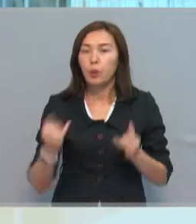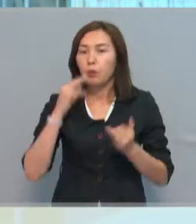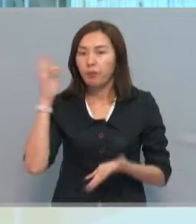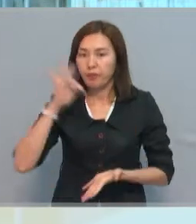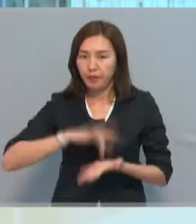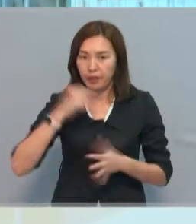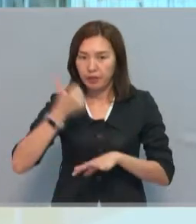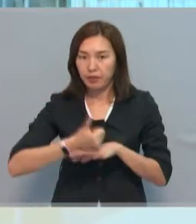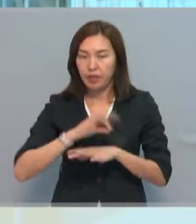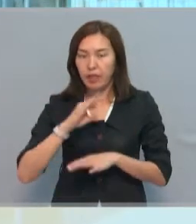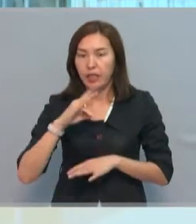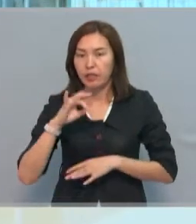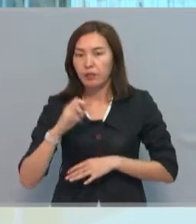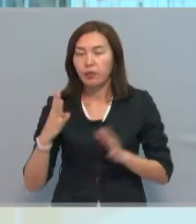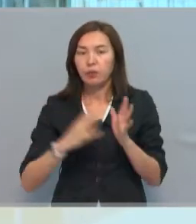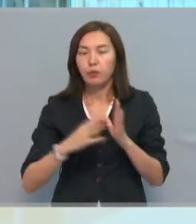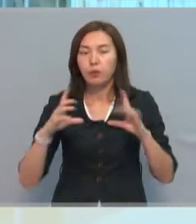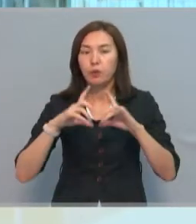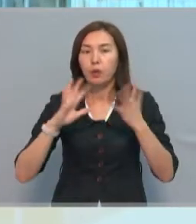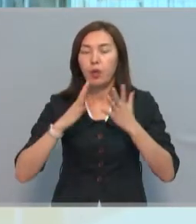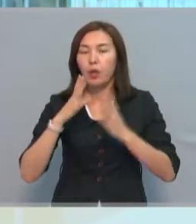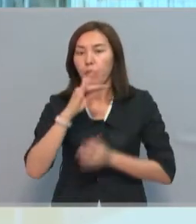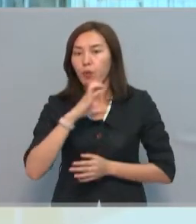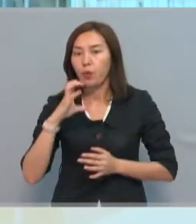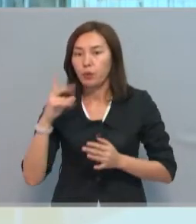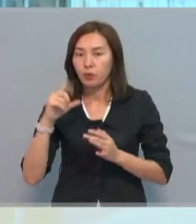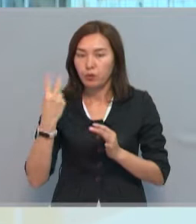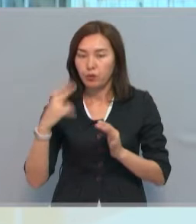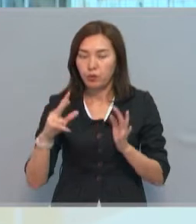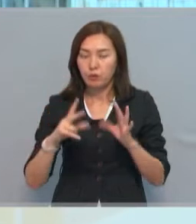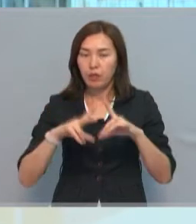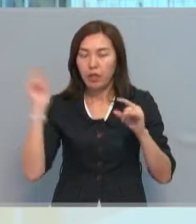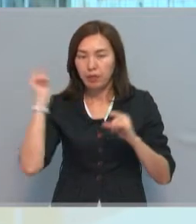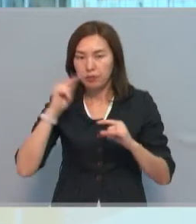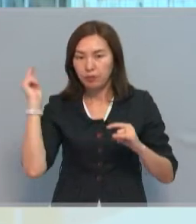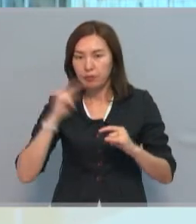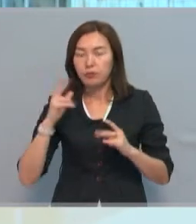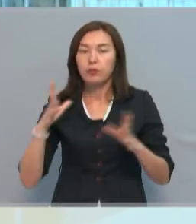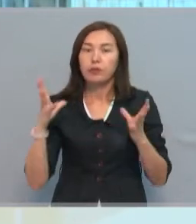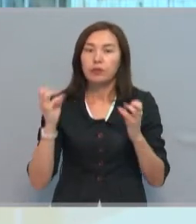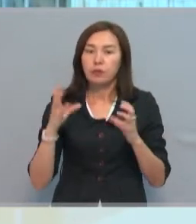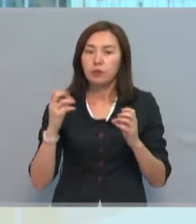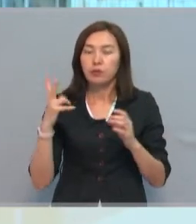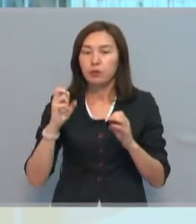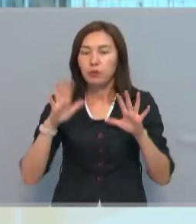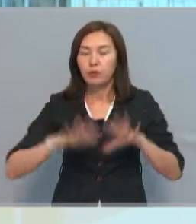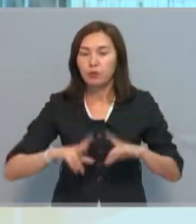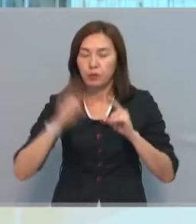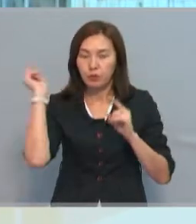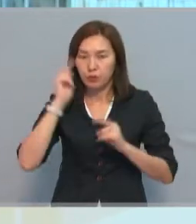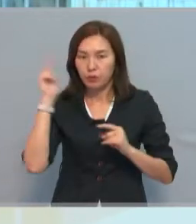Бүгін Шымкент қаласының әкімі Мұрат Әйтенов 9 тұрғын алабында орналасқан нөмір 120-шы жалпы орта мектептің қосымша 300 орындық